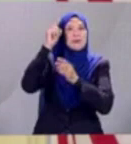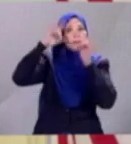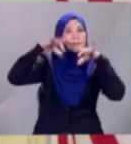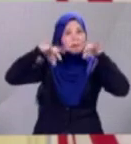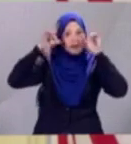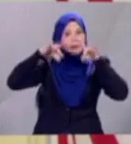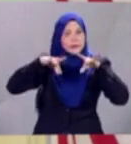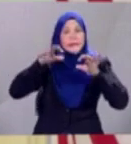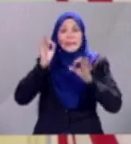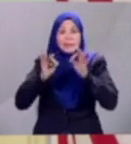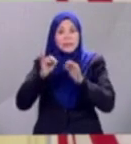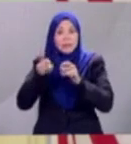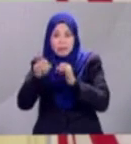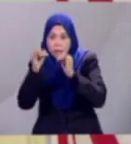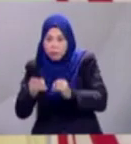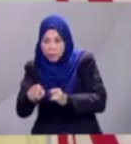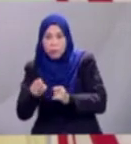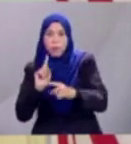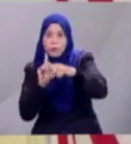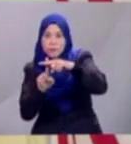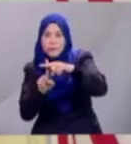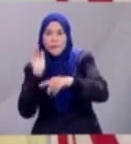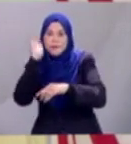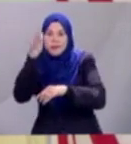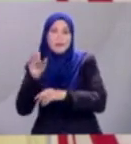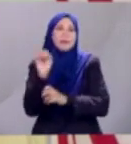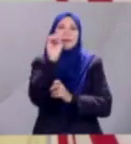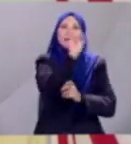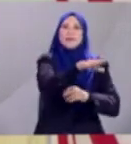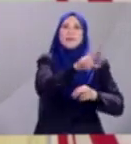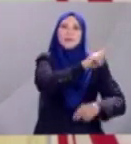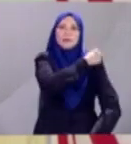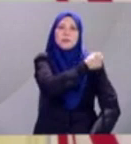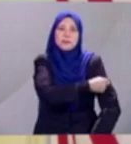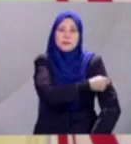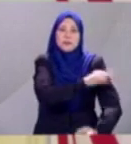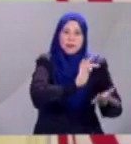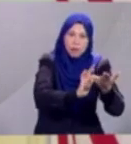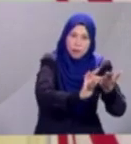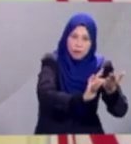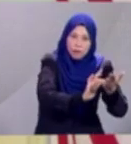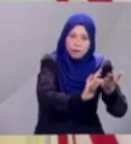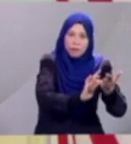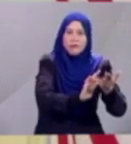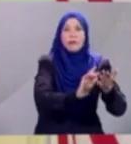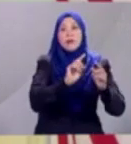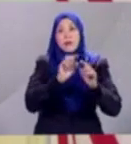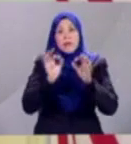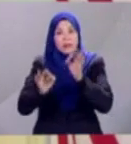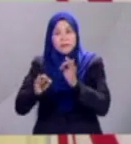Bagi mereka yang positif, mereka akan dihantar ke hospital untuk rawatan, manakala bagi mereka